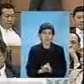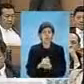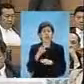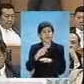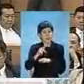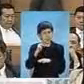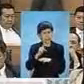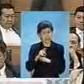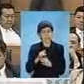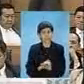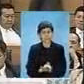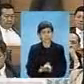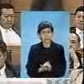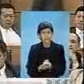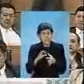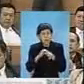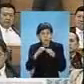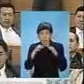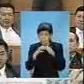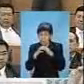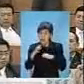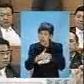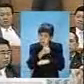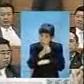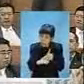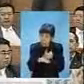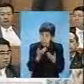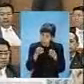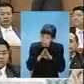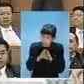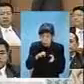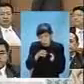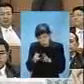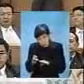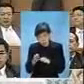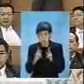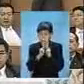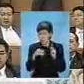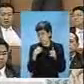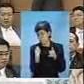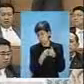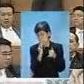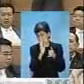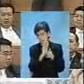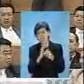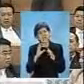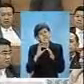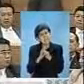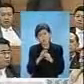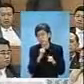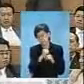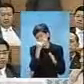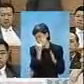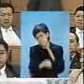านครับการยุบพรรคก็ดีการตัดสิทธิ์กรรมการบริหารพรรคก็ดีในทางกฎหมายเขาเรียกว่าเป็นบทลงโท